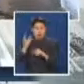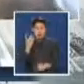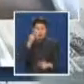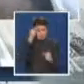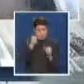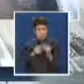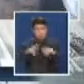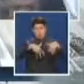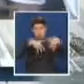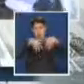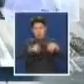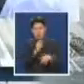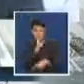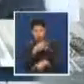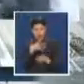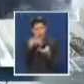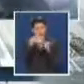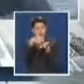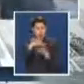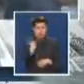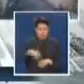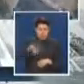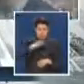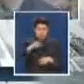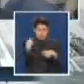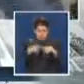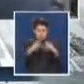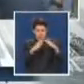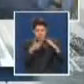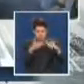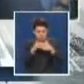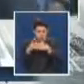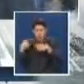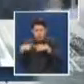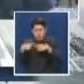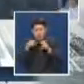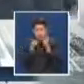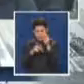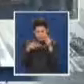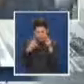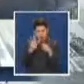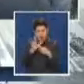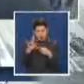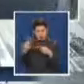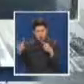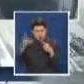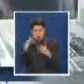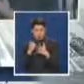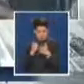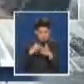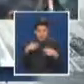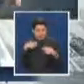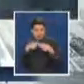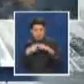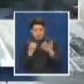จำได้ผมก็ยังกลับมาผมก็ยังบอกว่าบางพื้นที่มันเข้าไม่ถึงขณะนี้อย่างปักธงชัยเนี่ยกว่าจะเข้าถึงนะครับก็มีปัญหาอุปสร